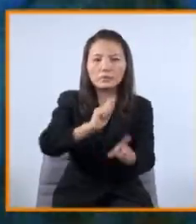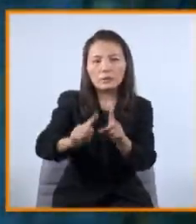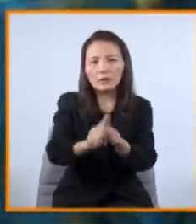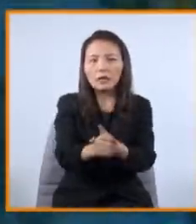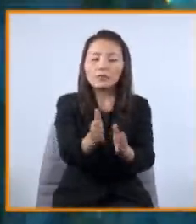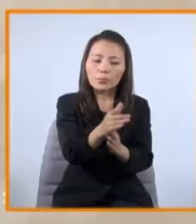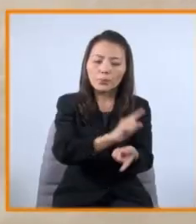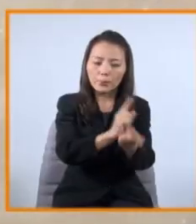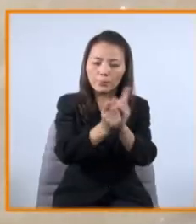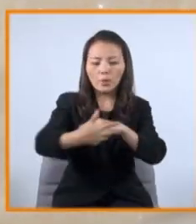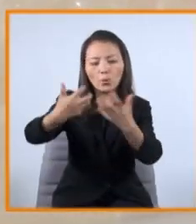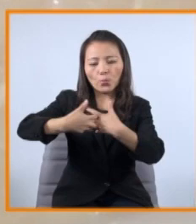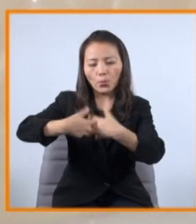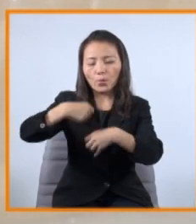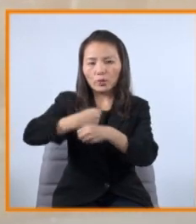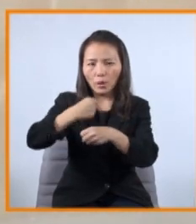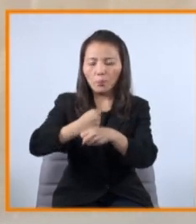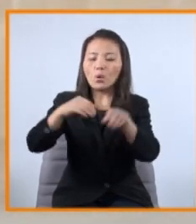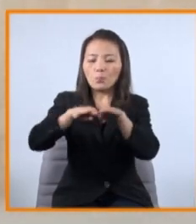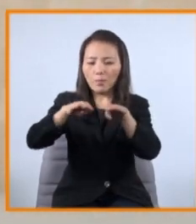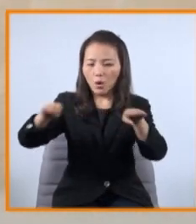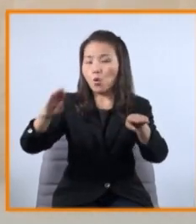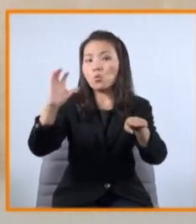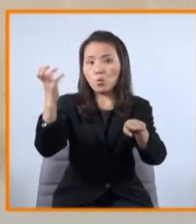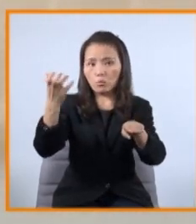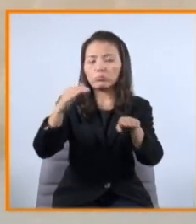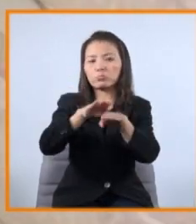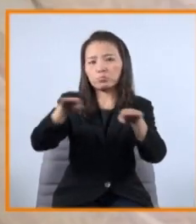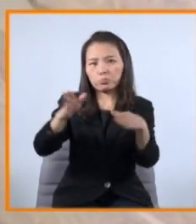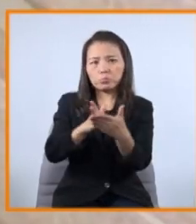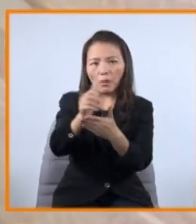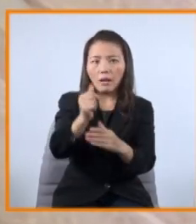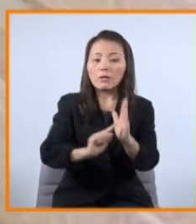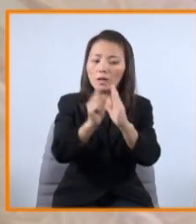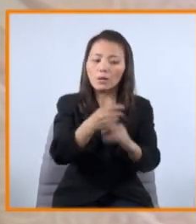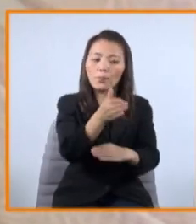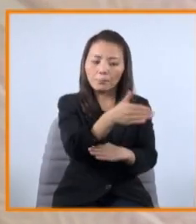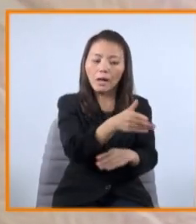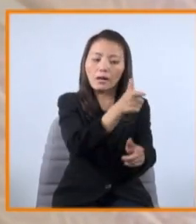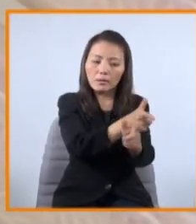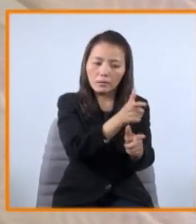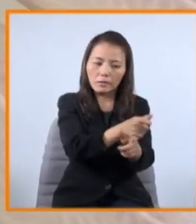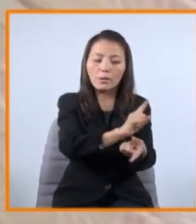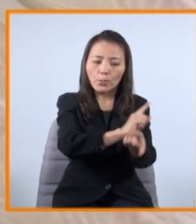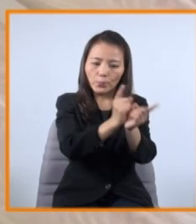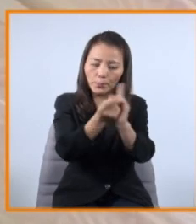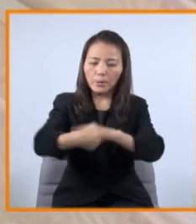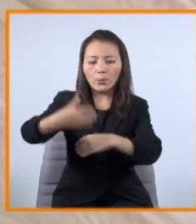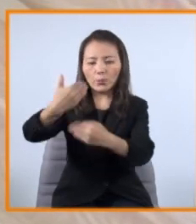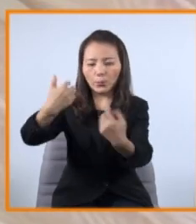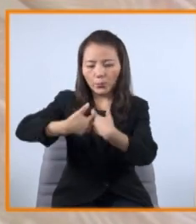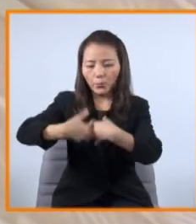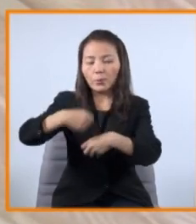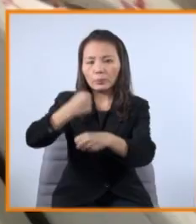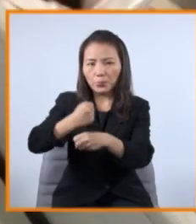งานแปรรูปที่ได้มาตรฐานควบคุมการผลิตระดับสากลตั้งแต่ต้นน้ำคือฟาร์มปลาเลี้ยงไปจนสู่กระบวนการผลิตที่ได้